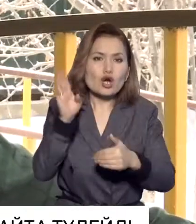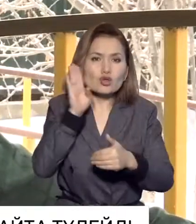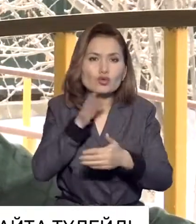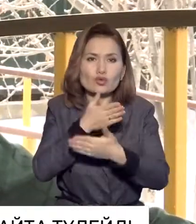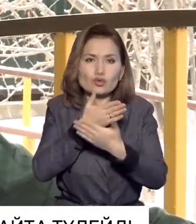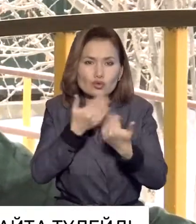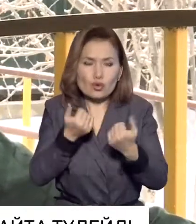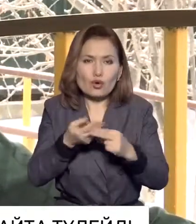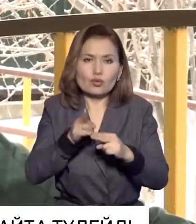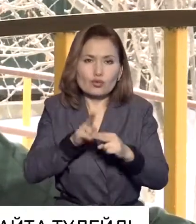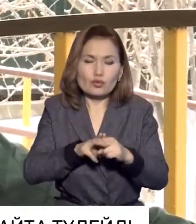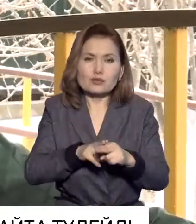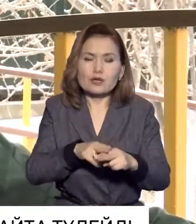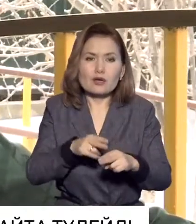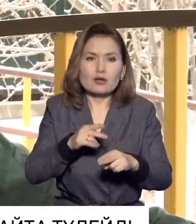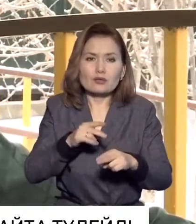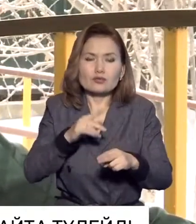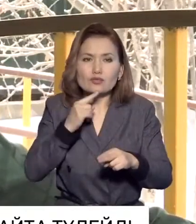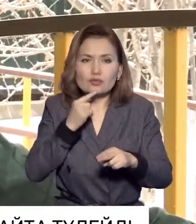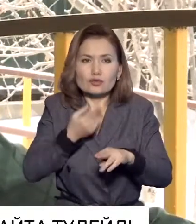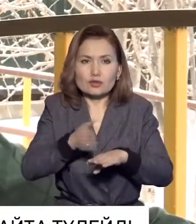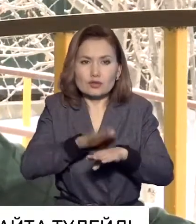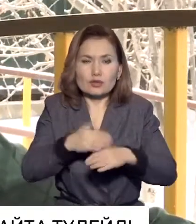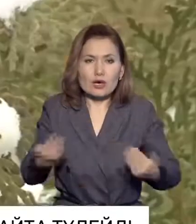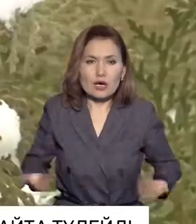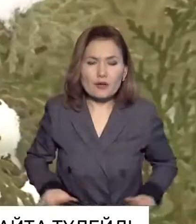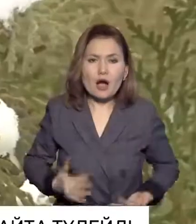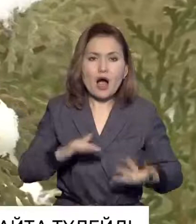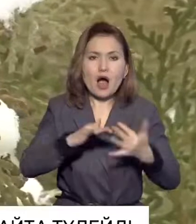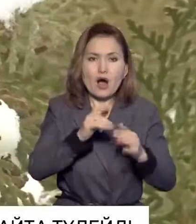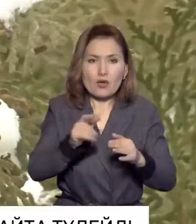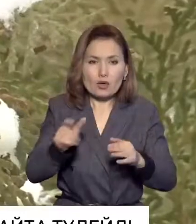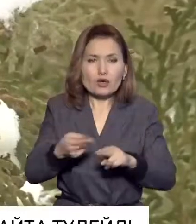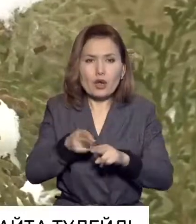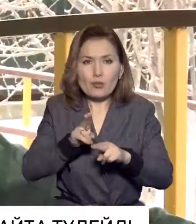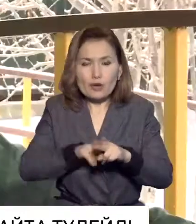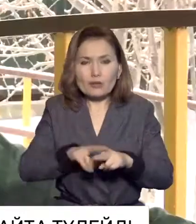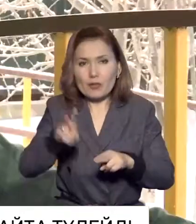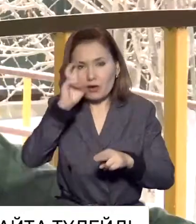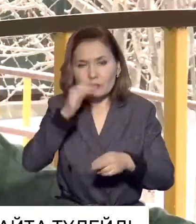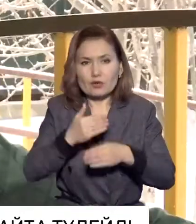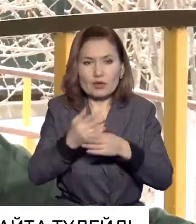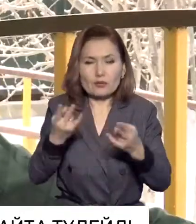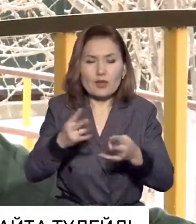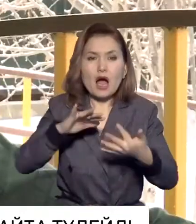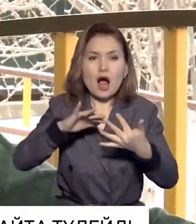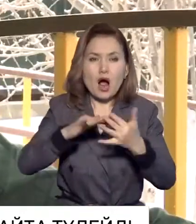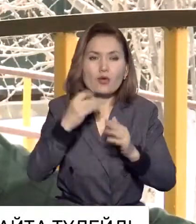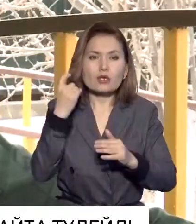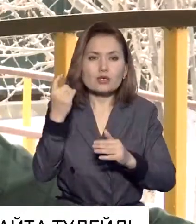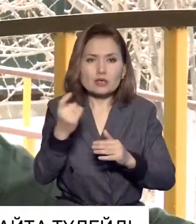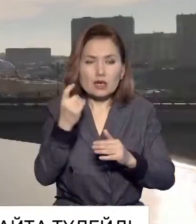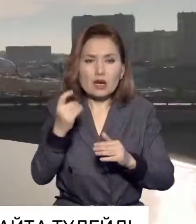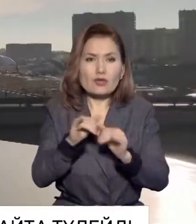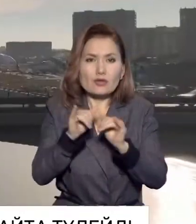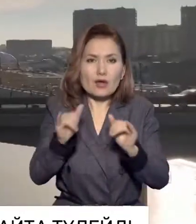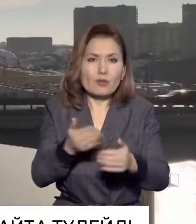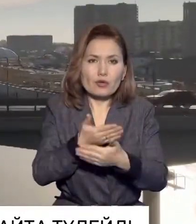өнім өндір, өңде деп қалай айтасың? Сол себепті біздерде бір нәрсеге бір нәрсе себеп болып ауыл шаруашылығы дамымай